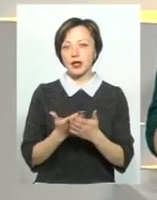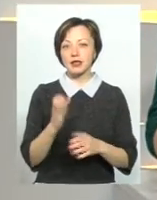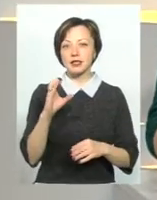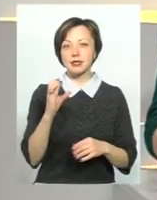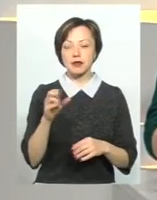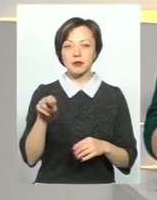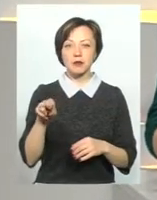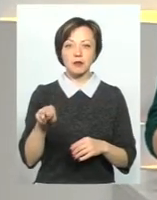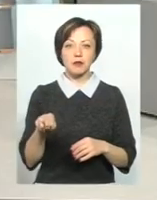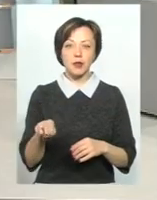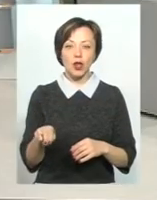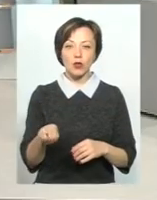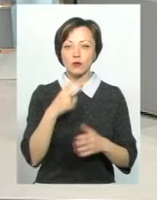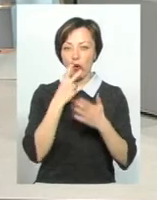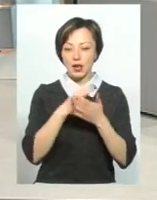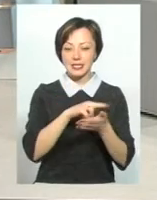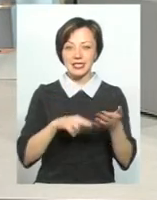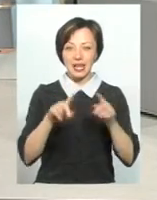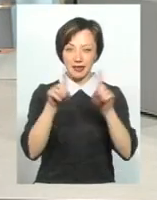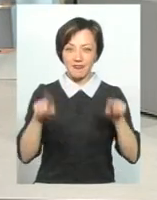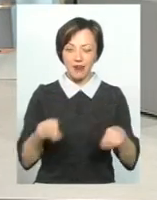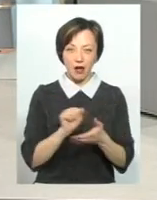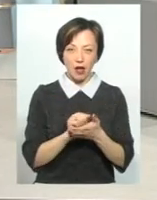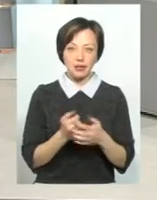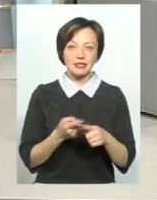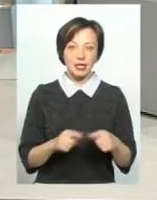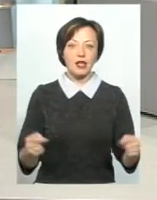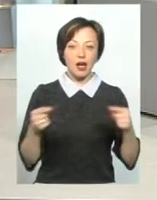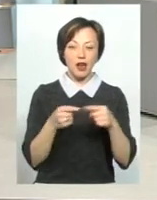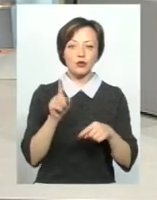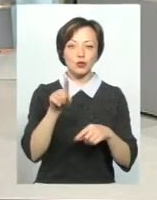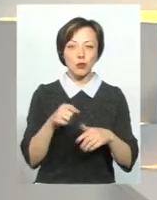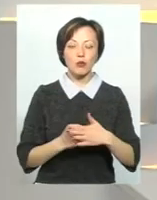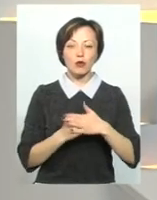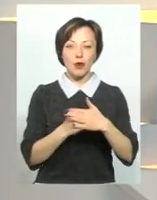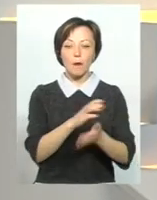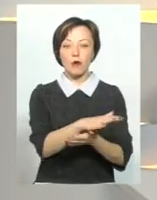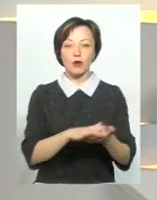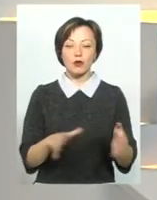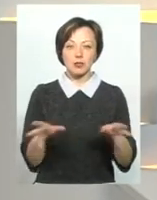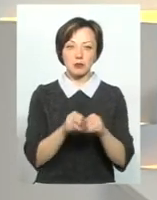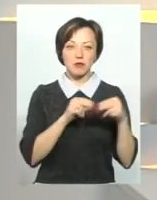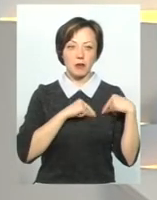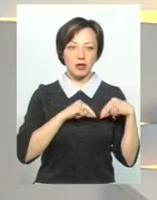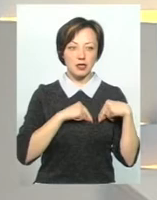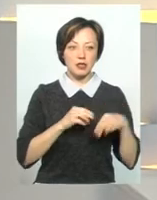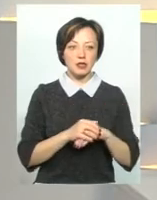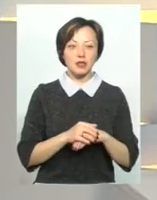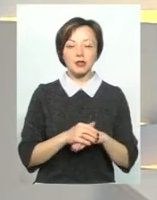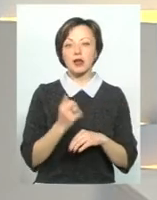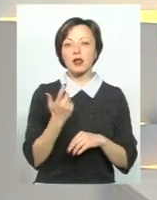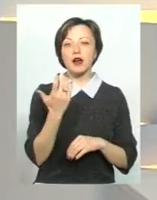показував сертифікати. Я думаю, що це от якраз той ґрунт для продовження співпраці. А як